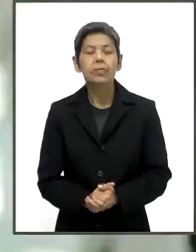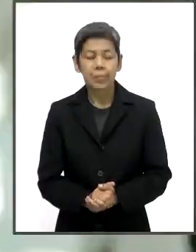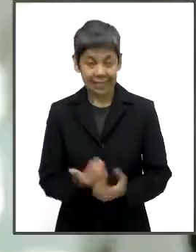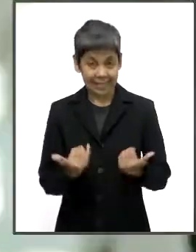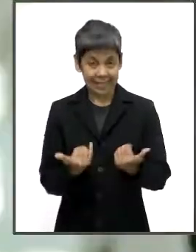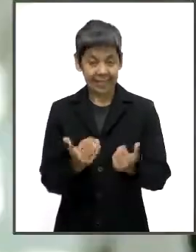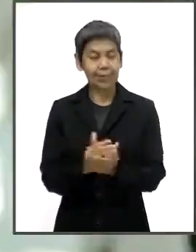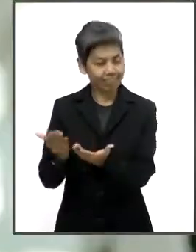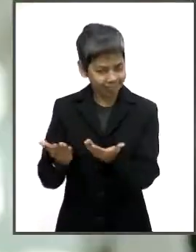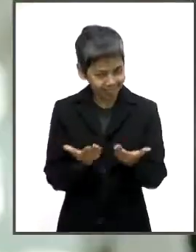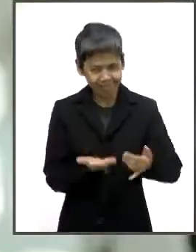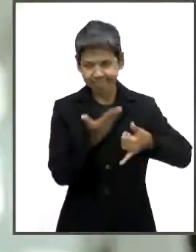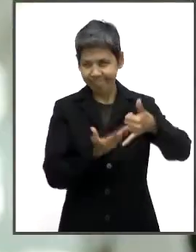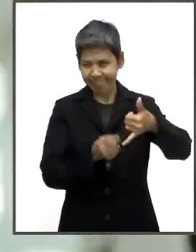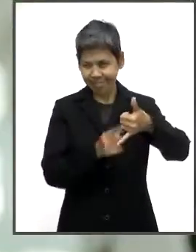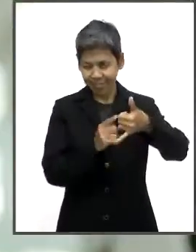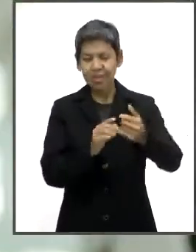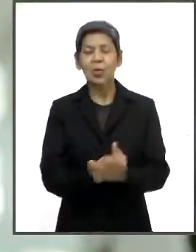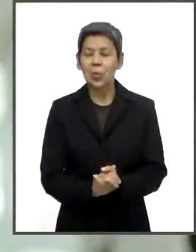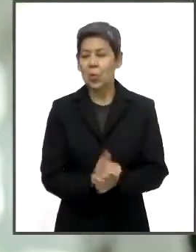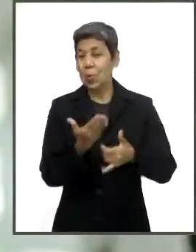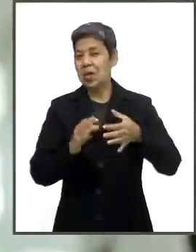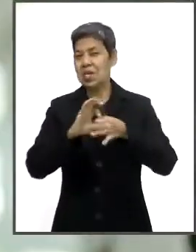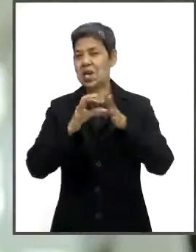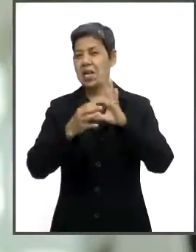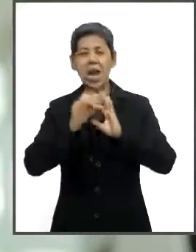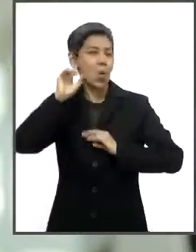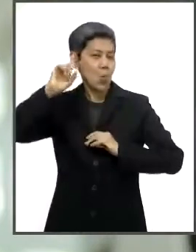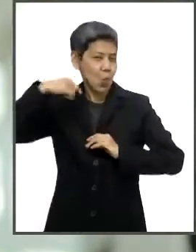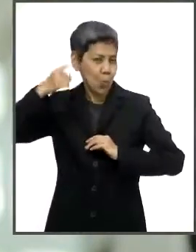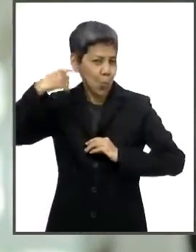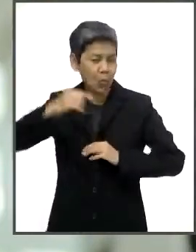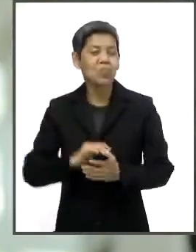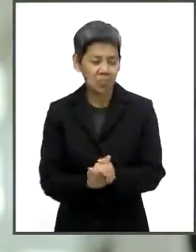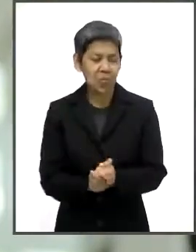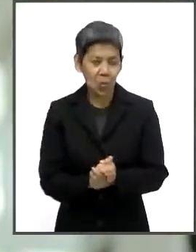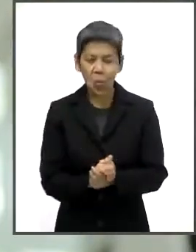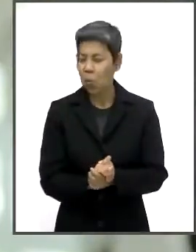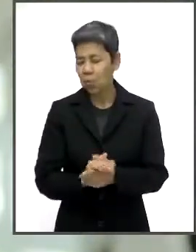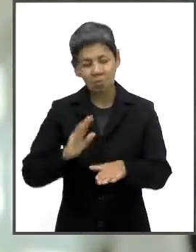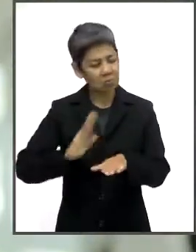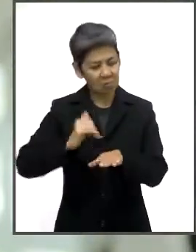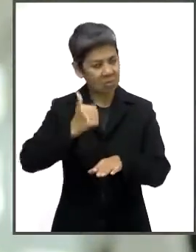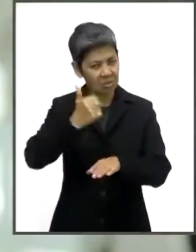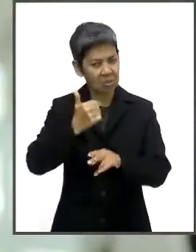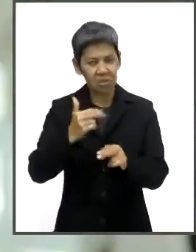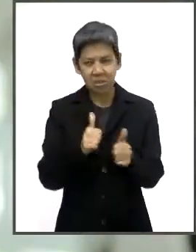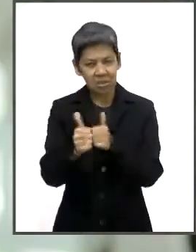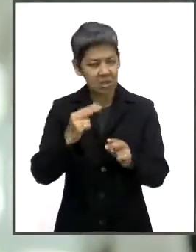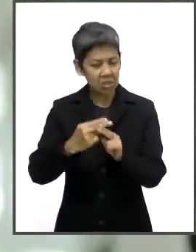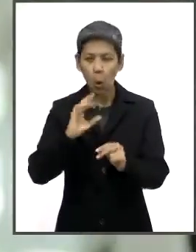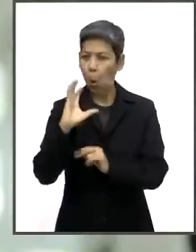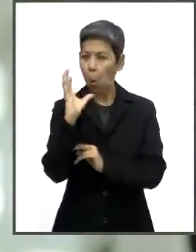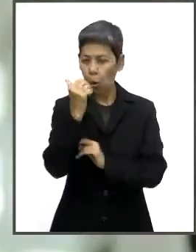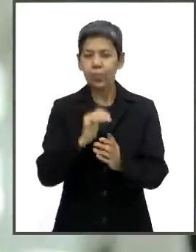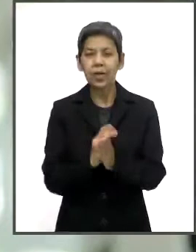คุณผู้ชมครับตอนนี้ผมก็หยิบแขกรับเชิญของเราในวันนี้นะฮะก็ต้องบอกว่าเป็นนักกีฬาหญิงที่เป็นดีกรีระดับแชมป์โลกเลยนะครับเดี๋ยววันนี้เราจ